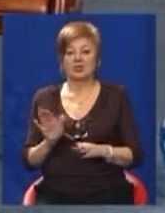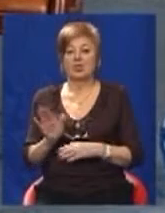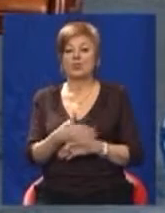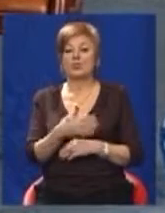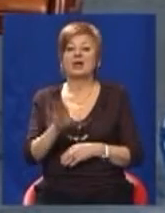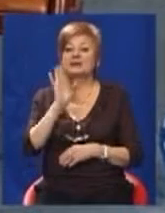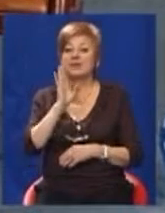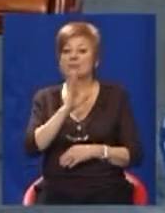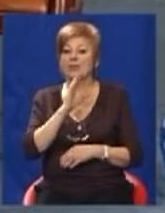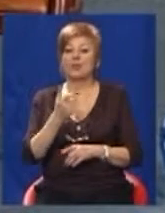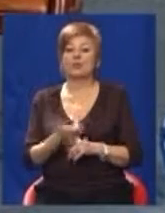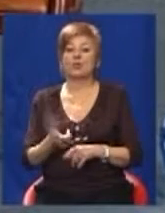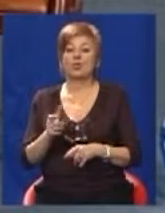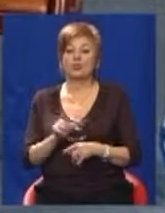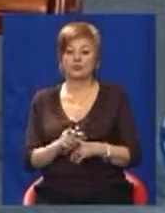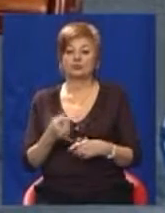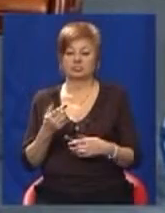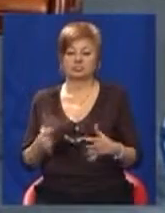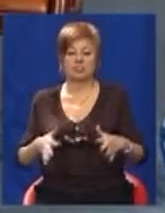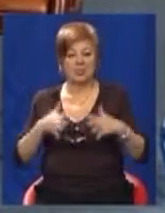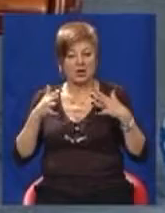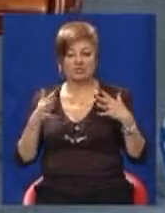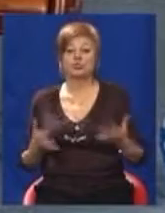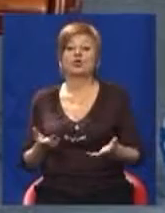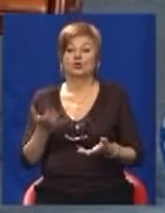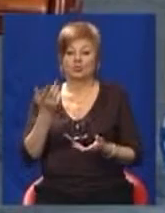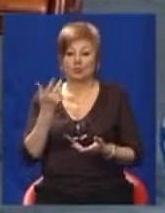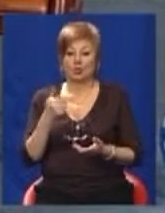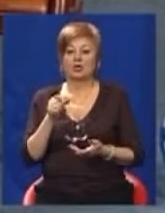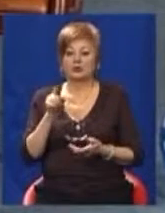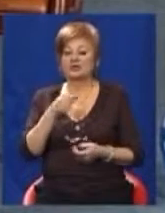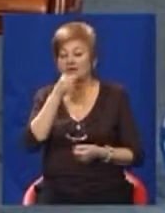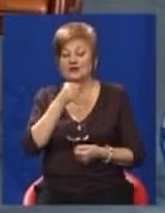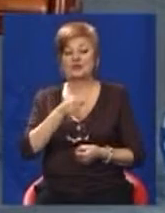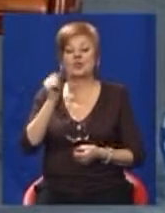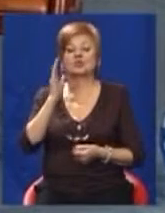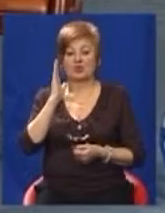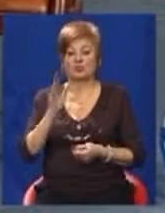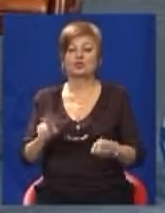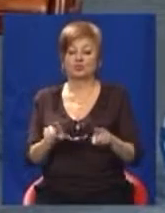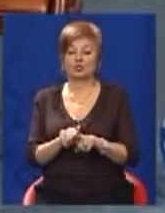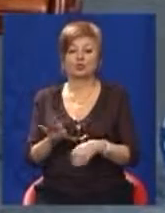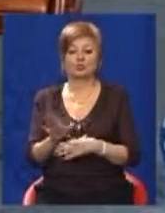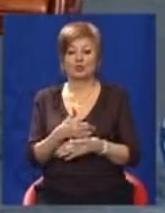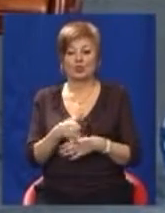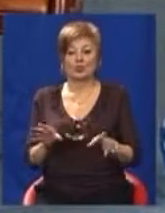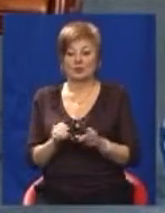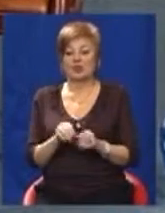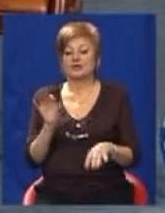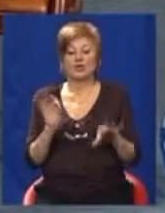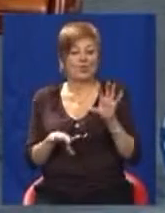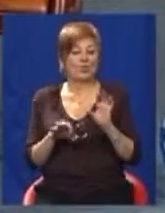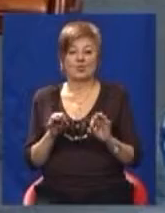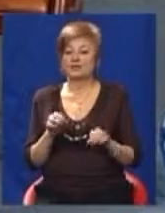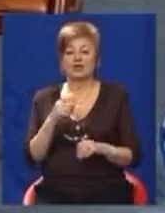тільки моя мама, тому що він дуже сильно тягне. А, ну, коли ти вже, напевно, подорослішаєш, будеш теж його вигулювати. Ну, тож осінь тобі не